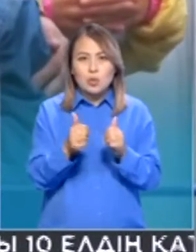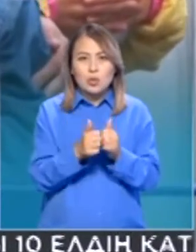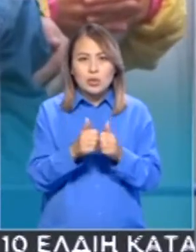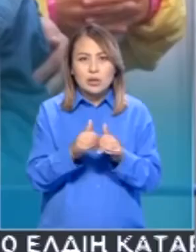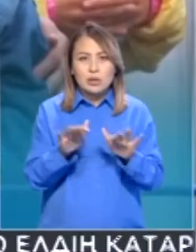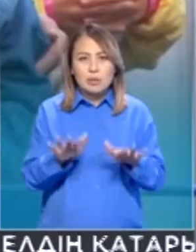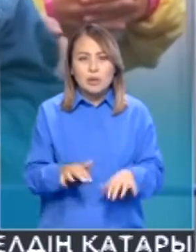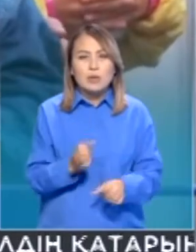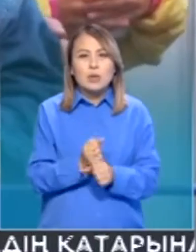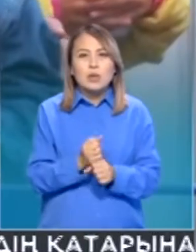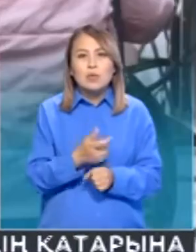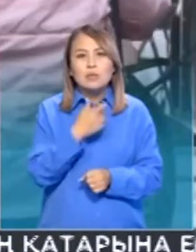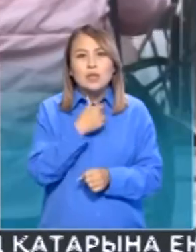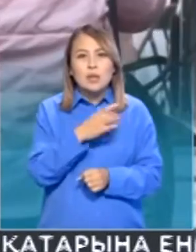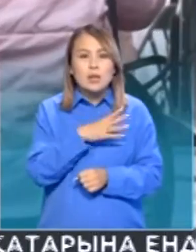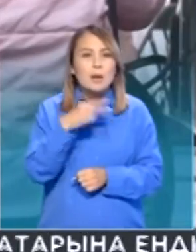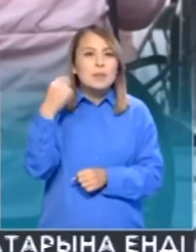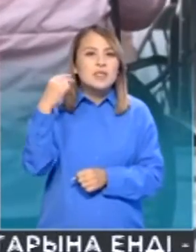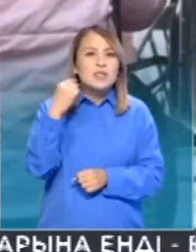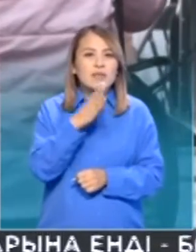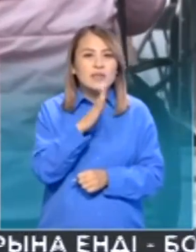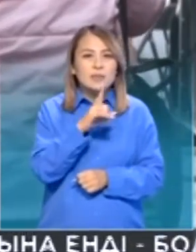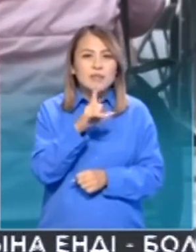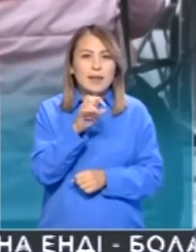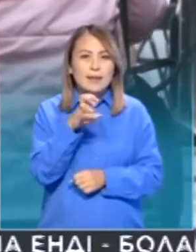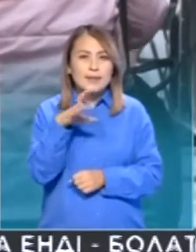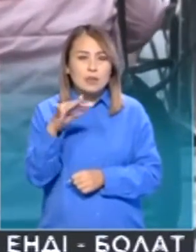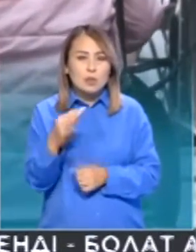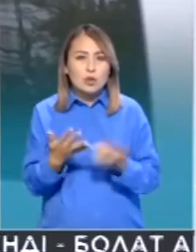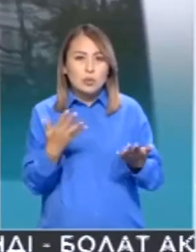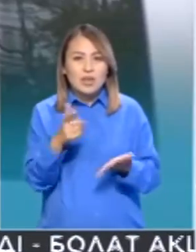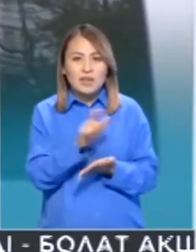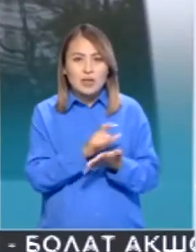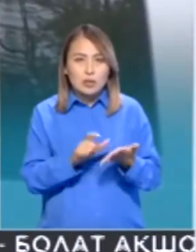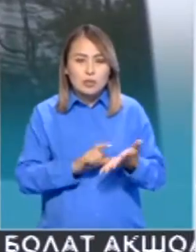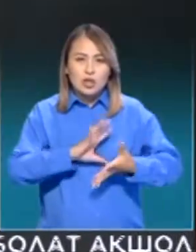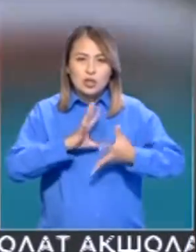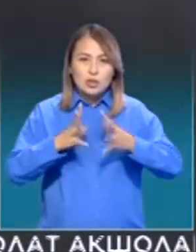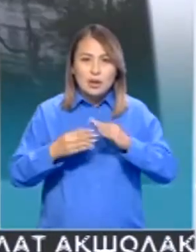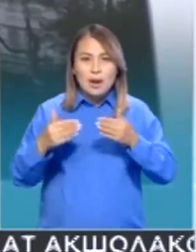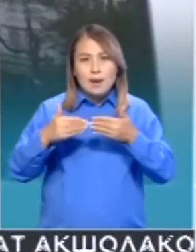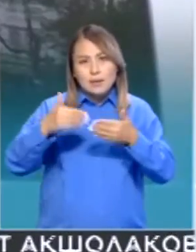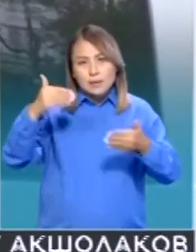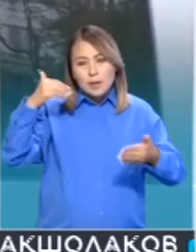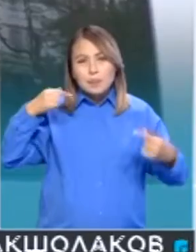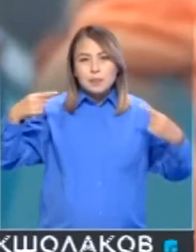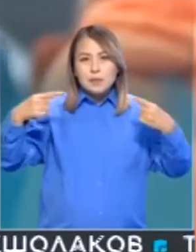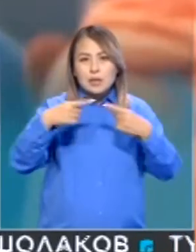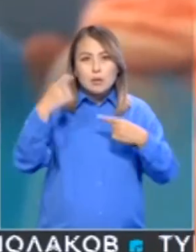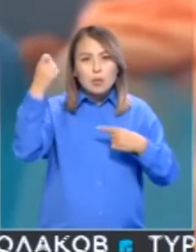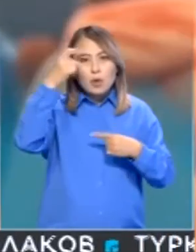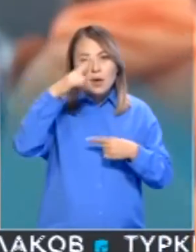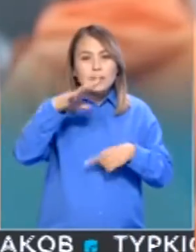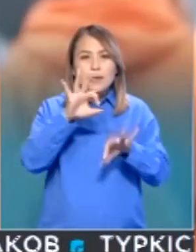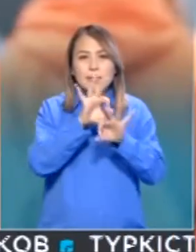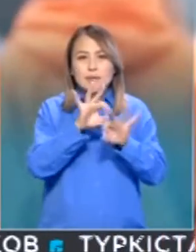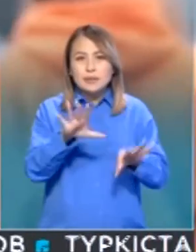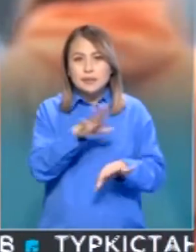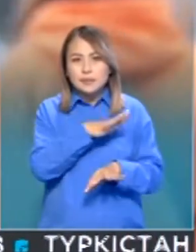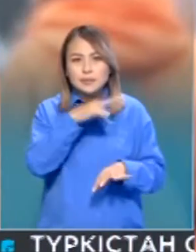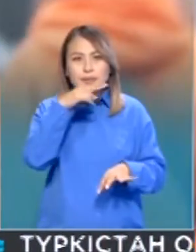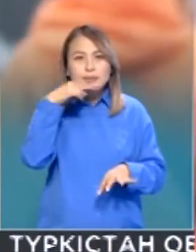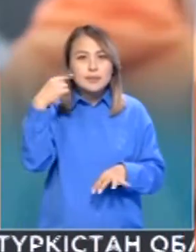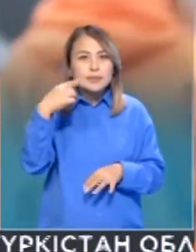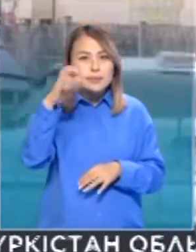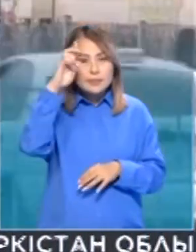жуығы көршілі құрамына кіруге дауыс берген. Президент Владимир Зеленский болса, бұл референдумдарды нәтижесі алдын ала белгілі болған